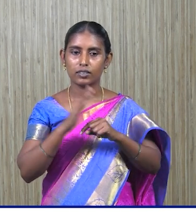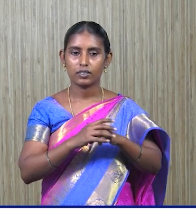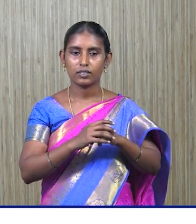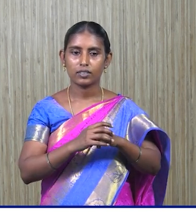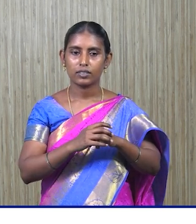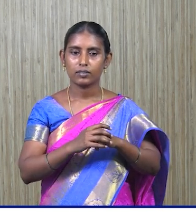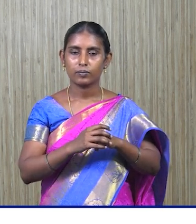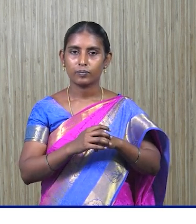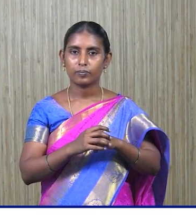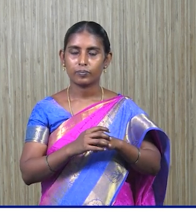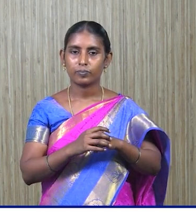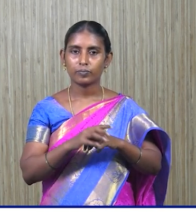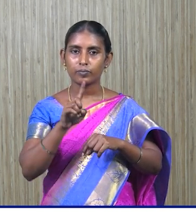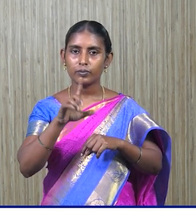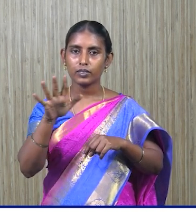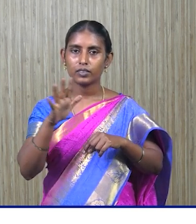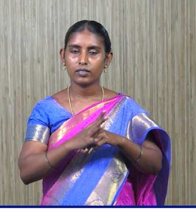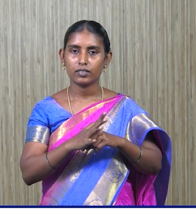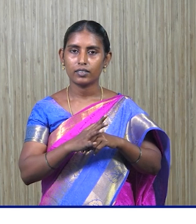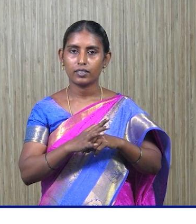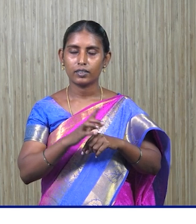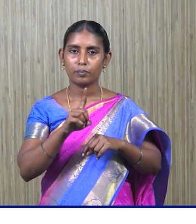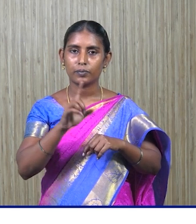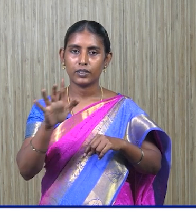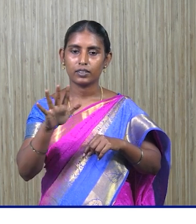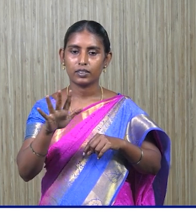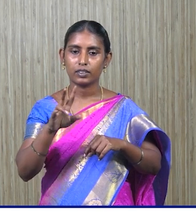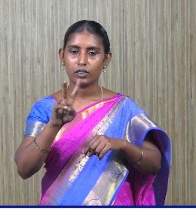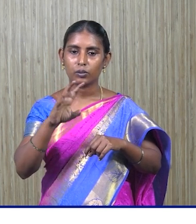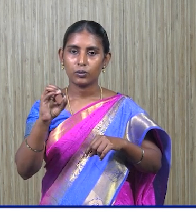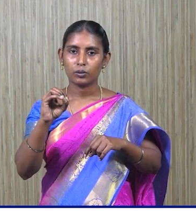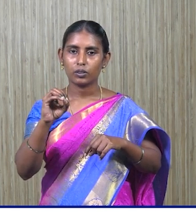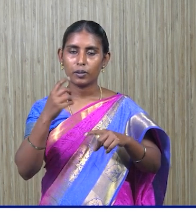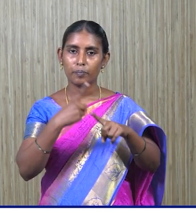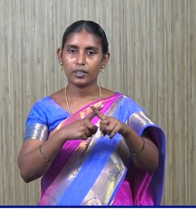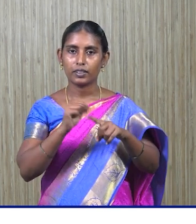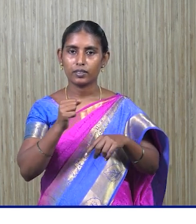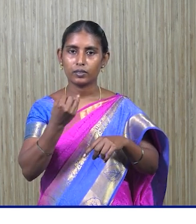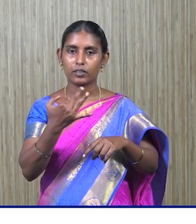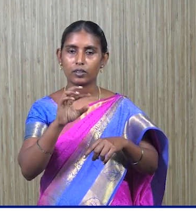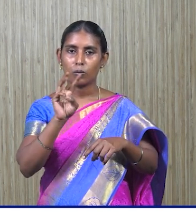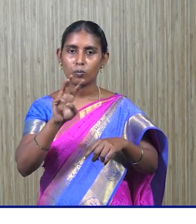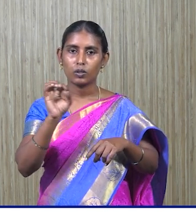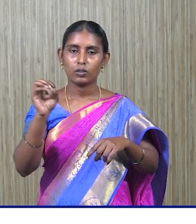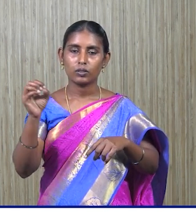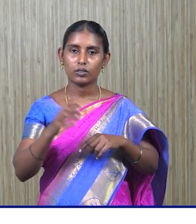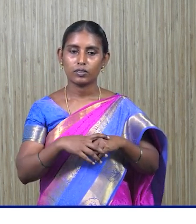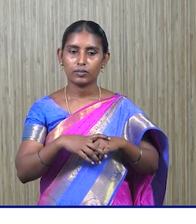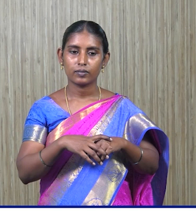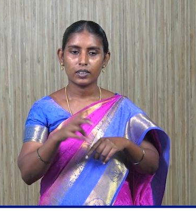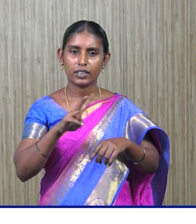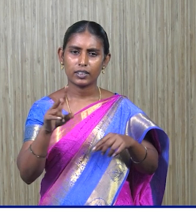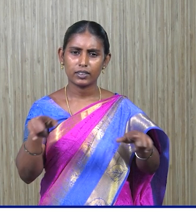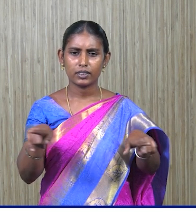5 கூட்டினால் எவ்வளவு கிடைக்கும்? 15. அப்போ 15 20 பெருக்கினால் எவ்வளவு கிடைக்கின்றது நமக்கு? 300. அப்போ இரண்டு